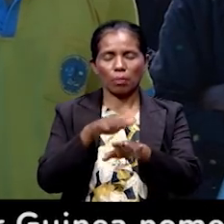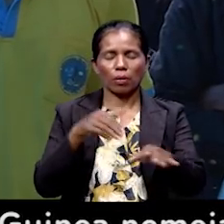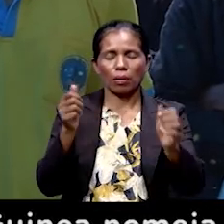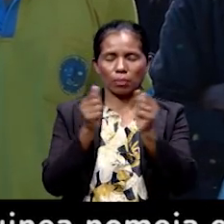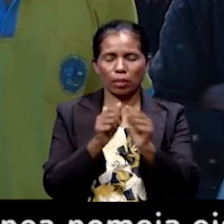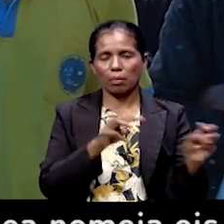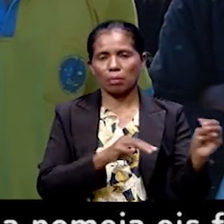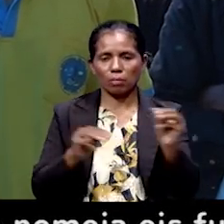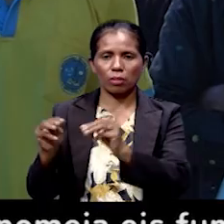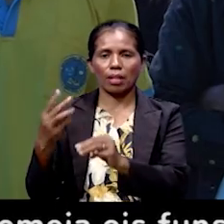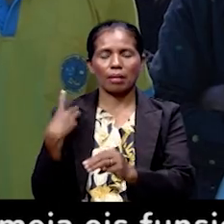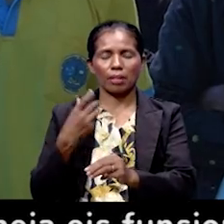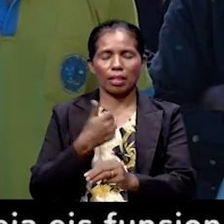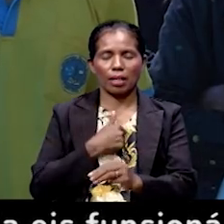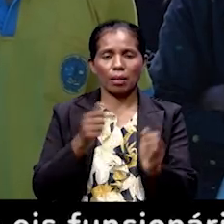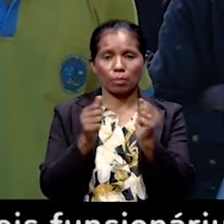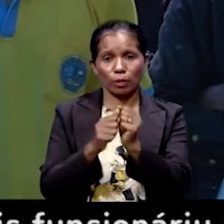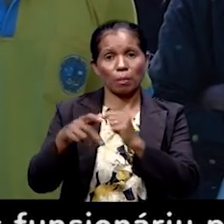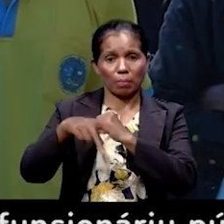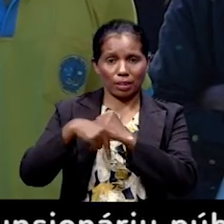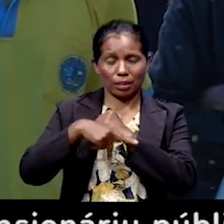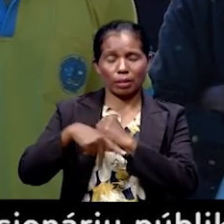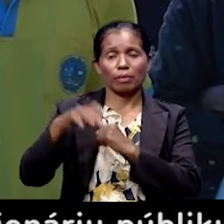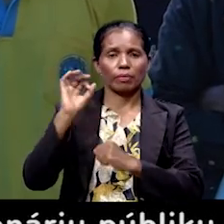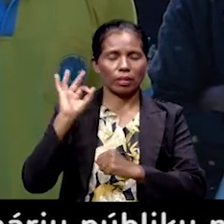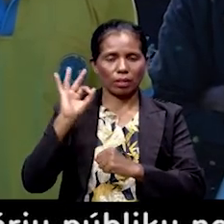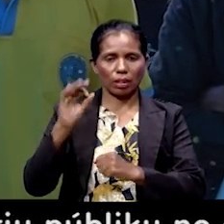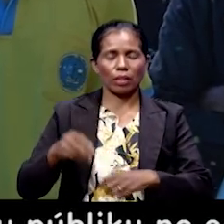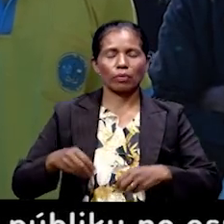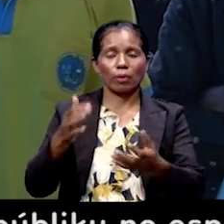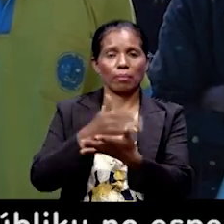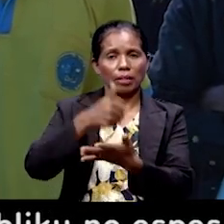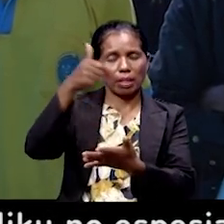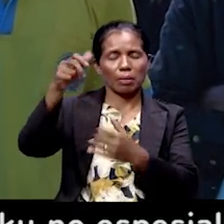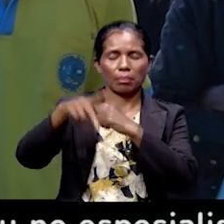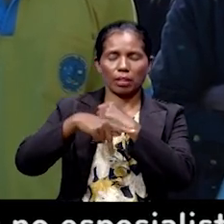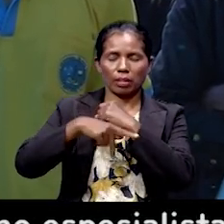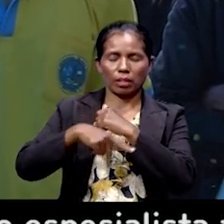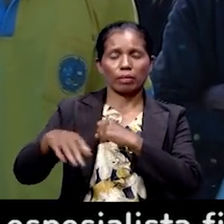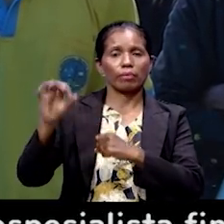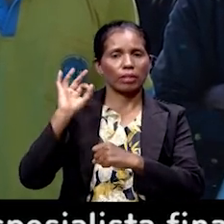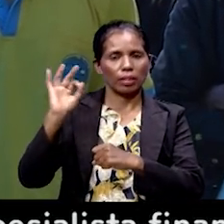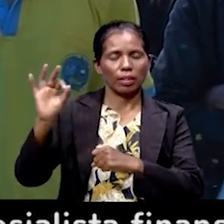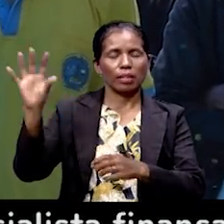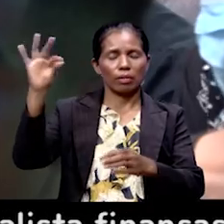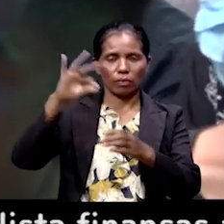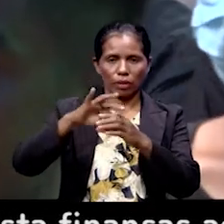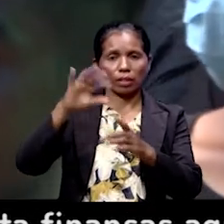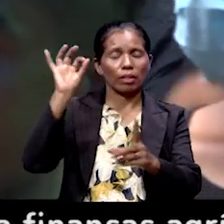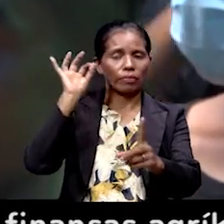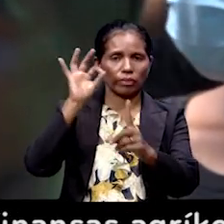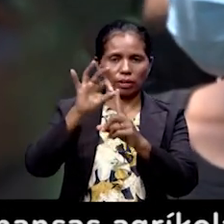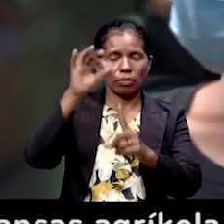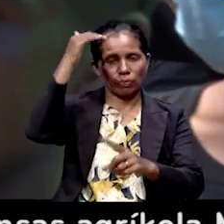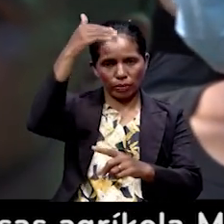an mai hamutuk ho partidu Fretilling atu fo vitoria ba partidu Fretilling iha elisaun oi mai iha